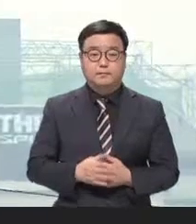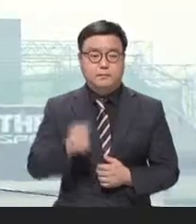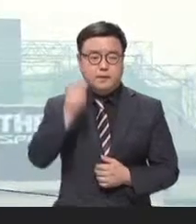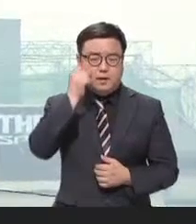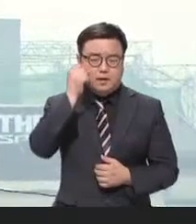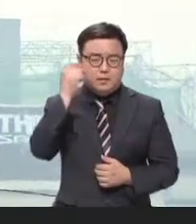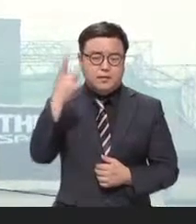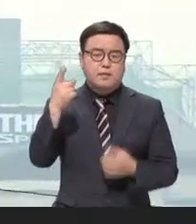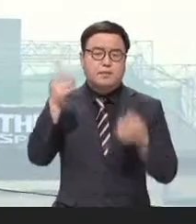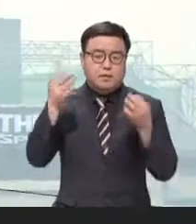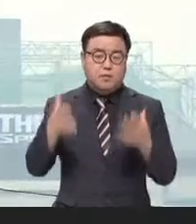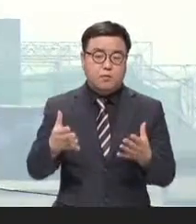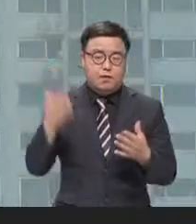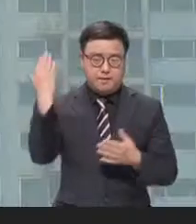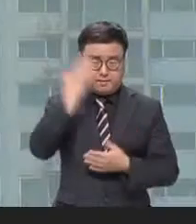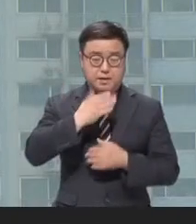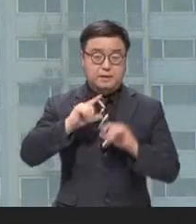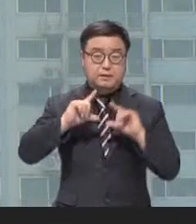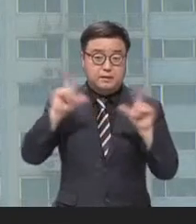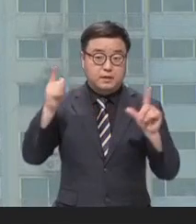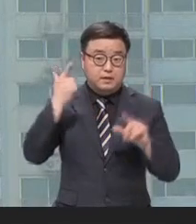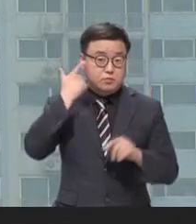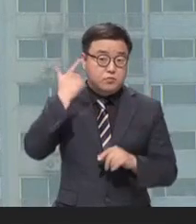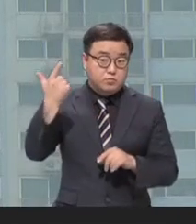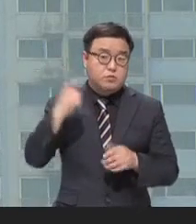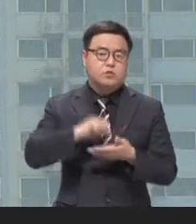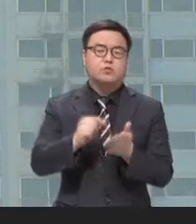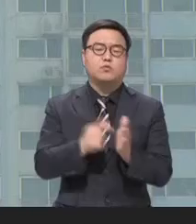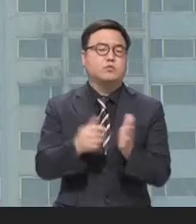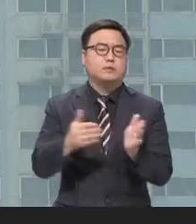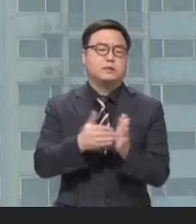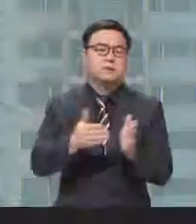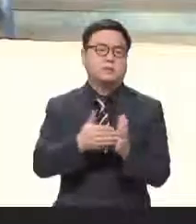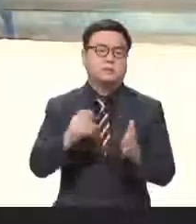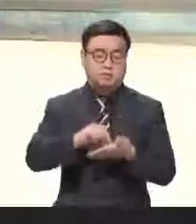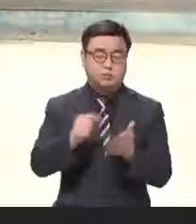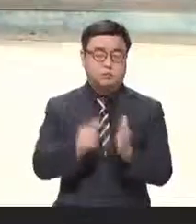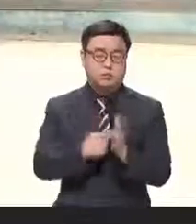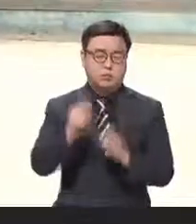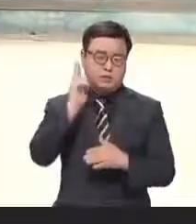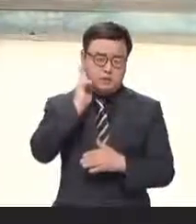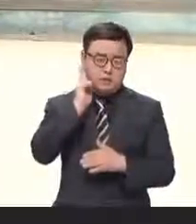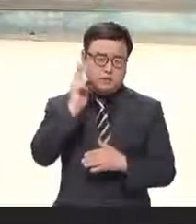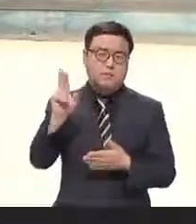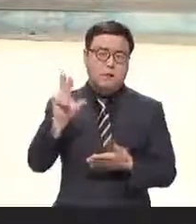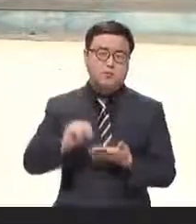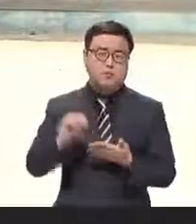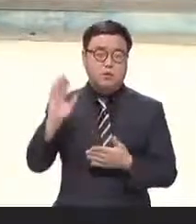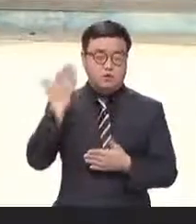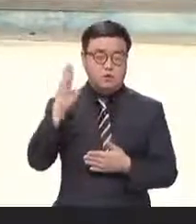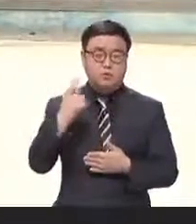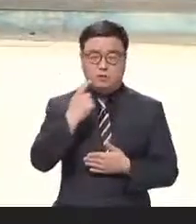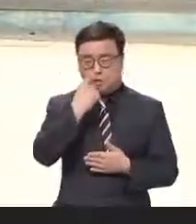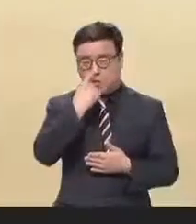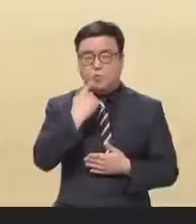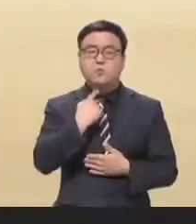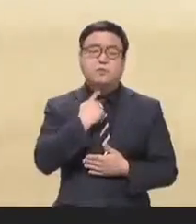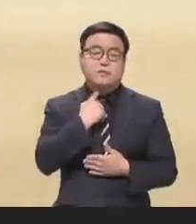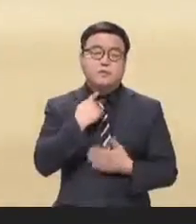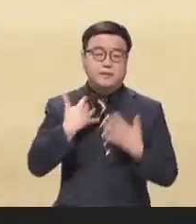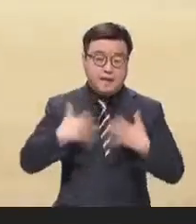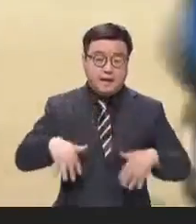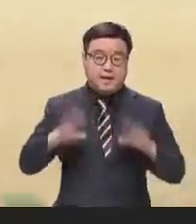한 달 동안 미세먼지 없이 맑은 날이 6일에 불과할 정도로 미세먼지 문제가 심각한 요즘. 기관지가 약한 어린 학생들은